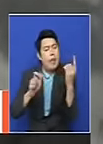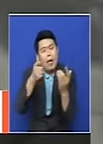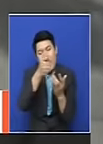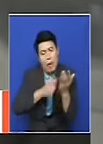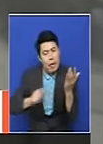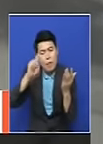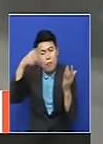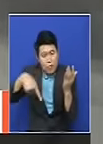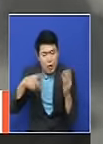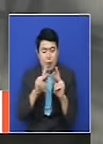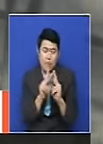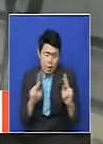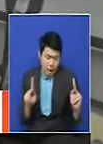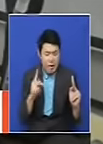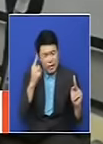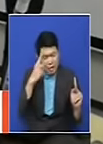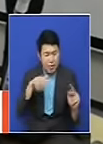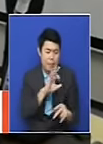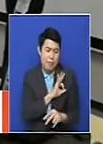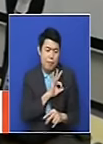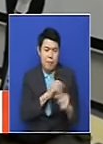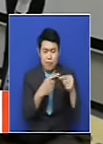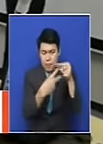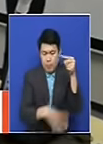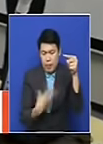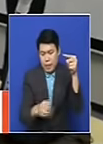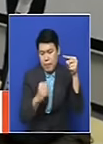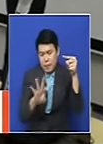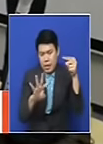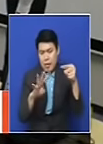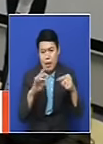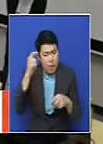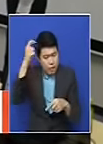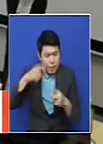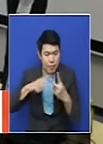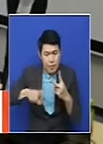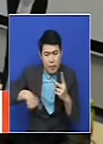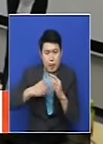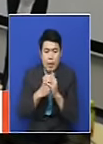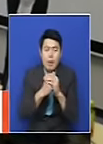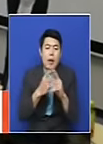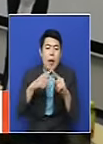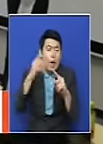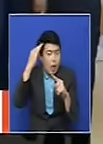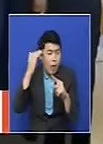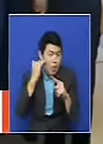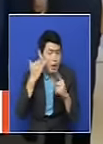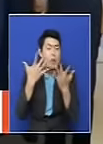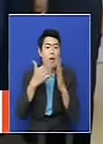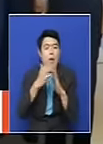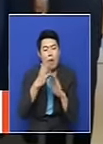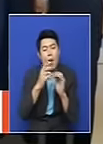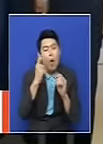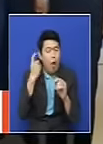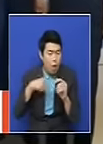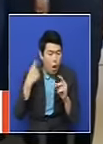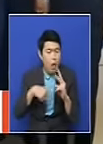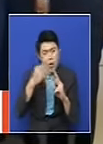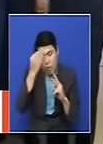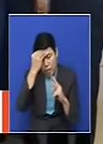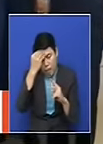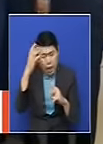แปซิฟิกคณะกรรมการไต้ฝุ่นมีสมาชิก14ประเทศทั้งกัมพูชาจีนเกาหลีเหนือฮ่องกงญี่ปุ่นล